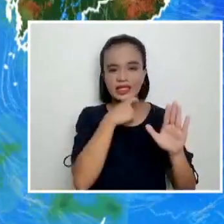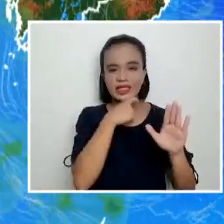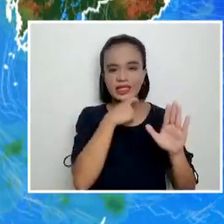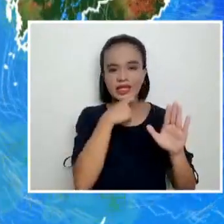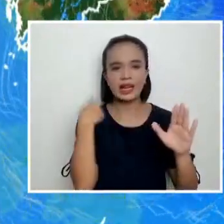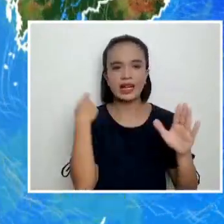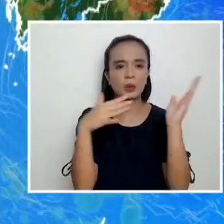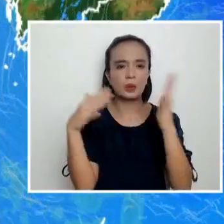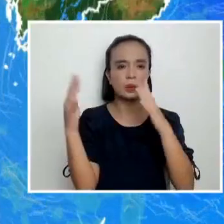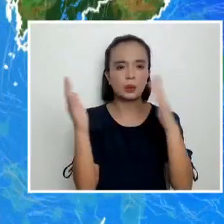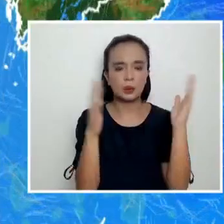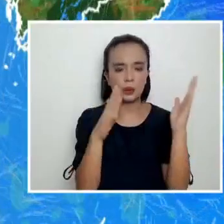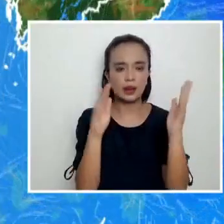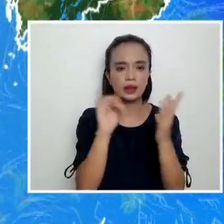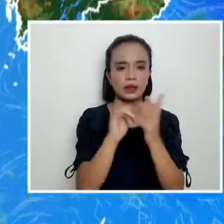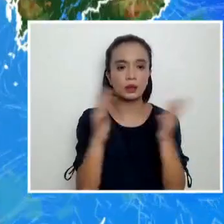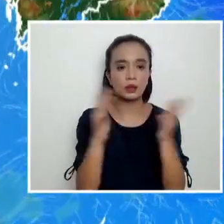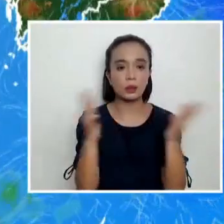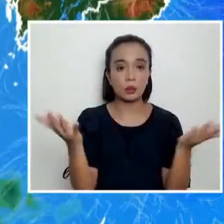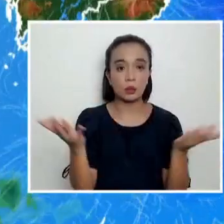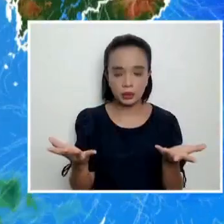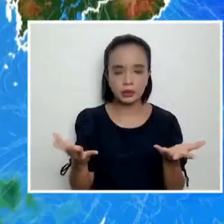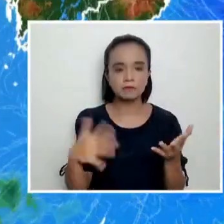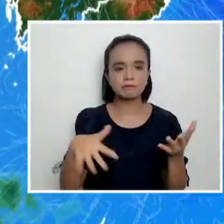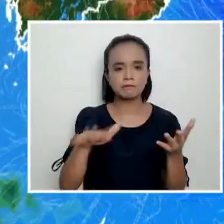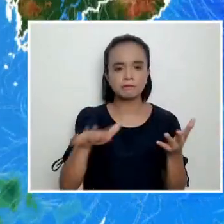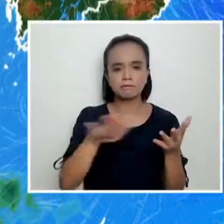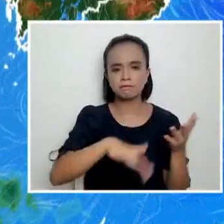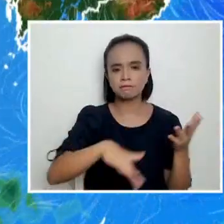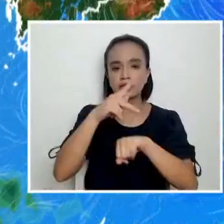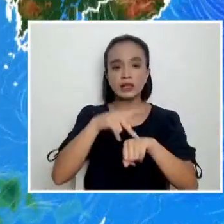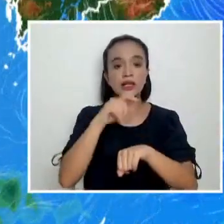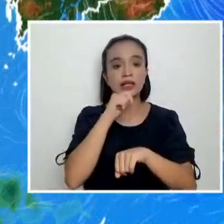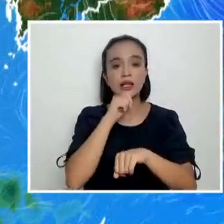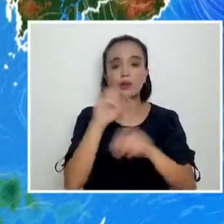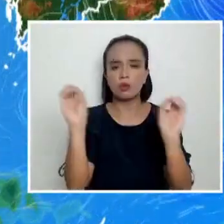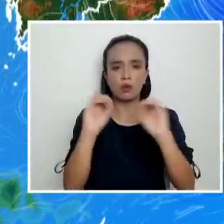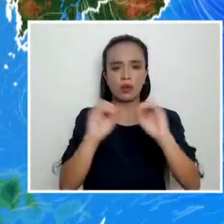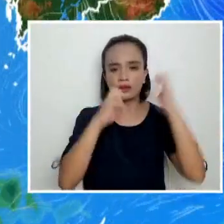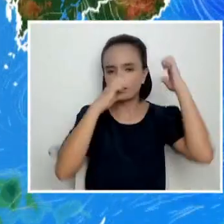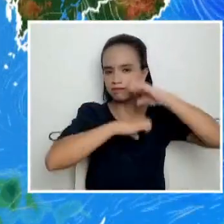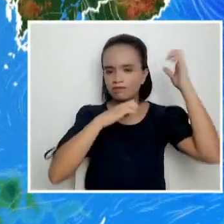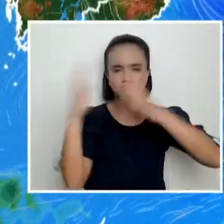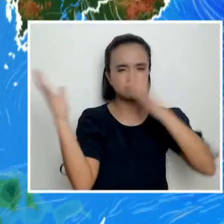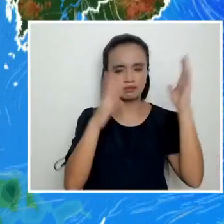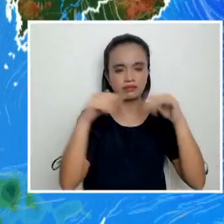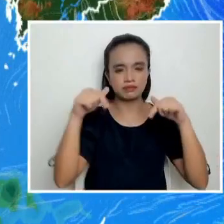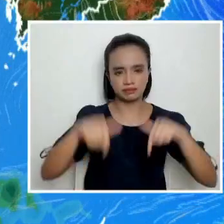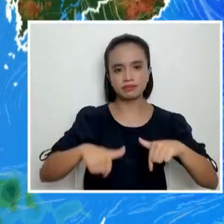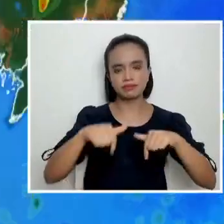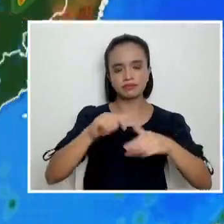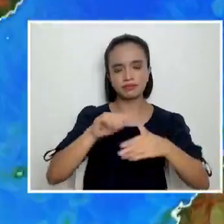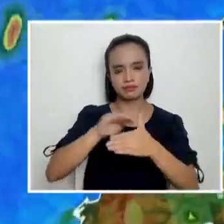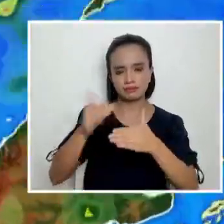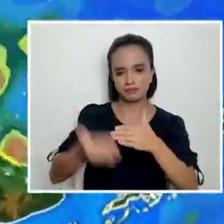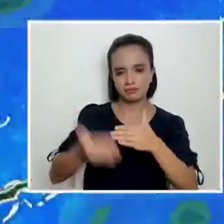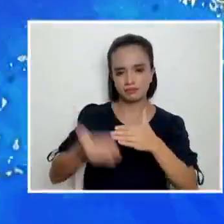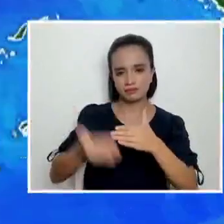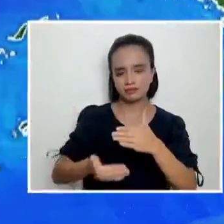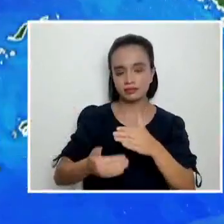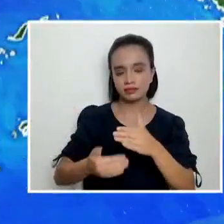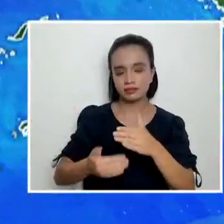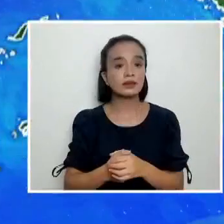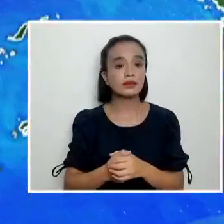naman ang iiral sa malaking bahagi ng bansa. Wala pong inaasahang sama ng panahon ngayong weekend. Sa rainfall forecast para sa